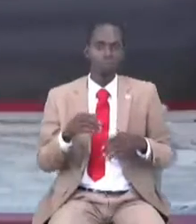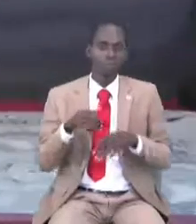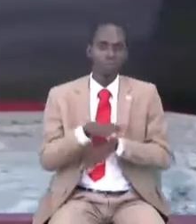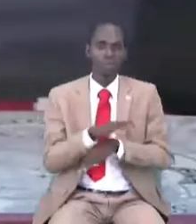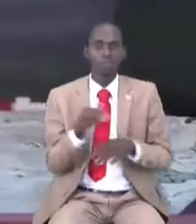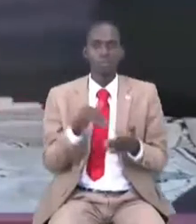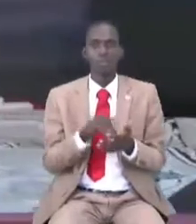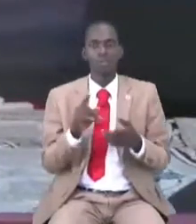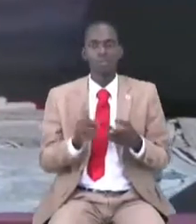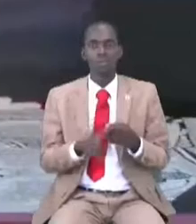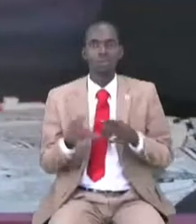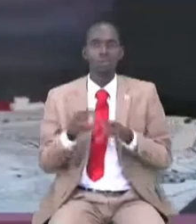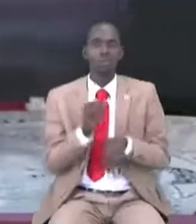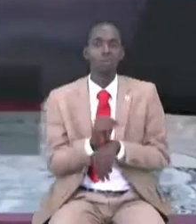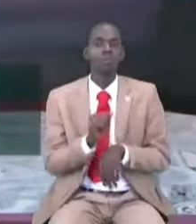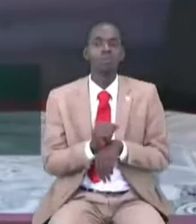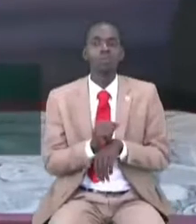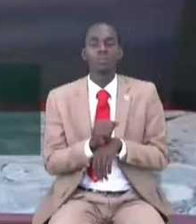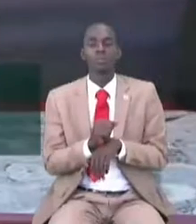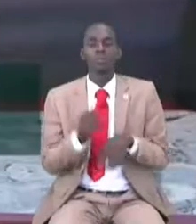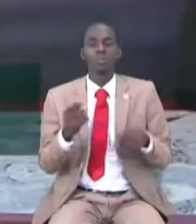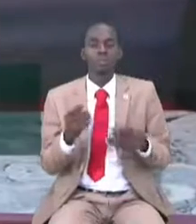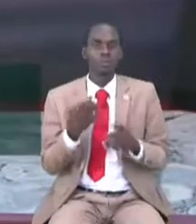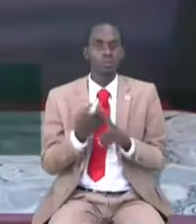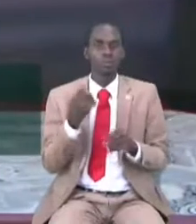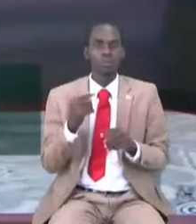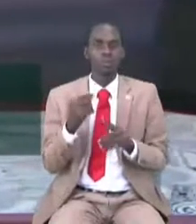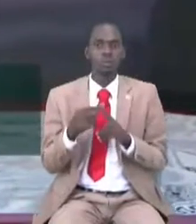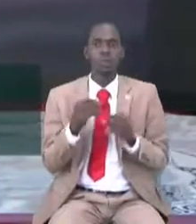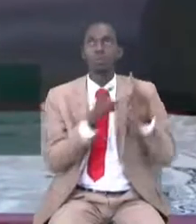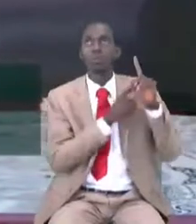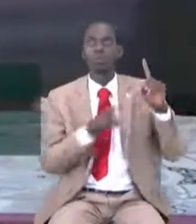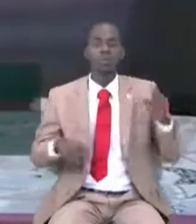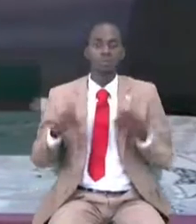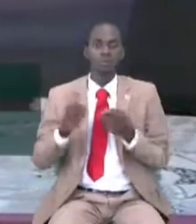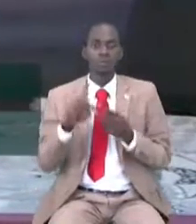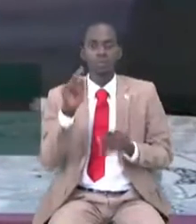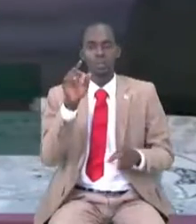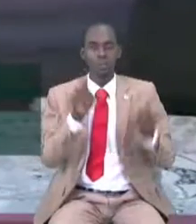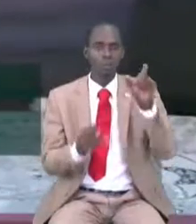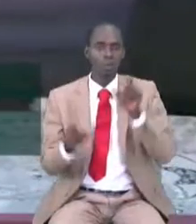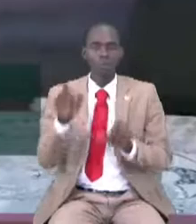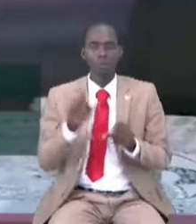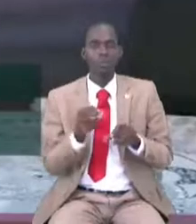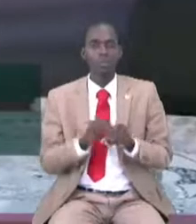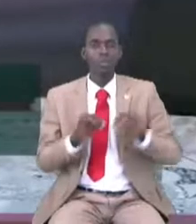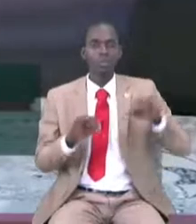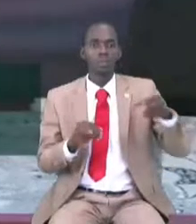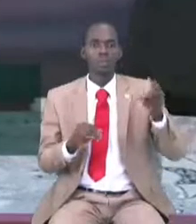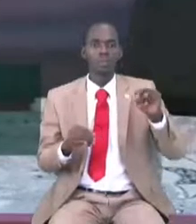gens. Nous allons à Jonas chapitre 3, verset 1. Jonas 3,